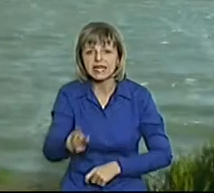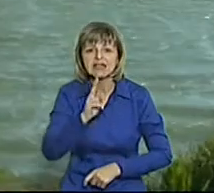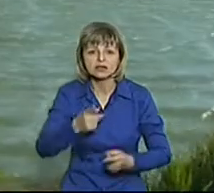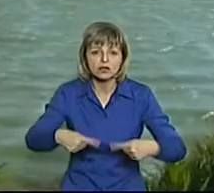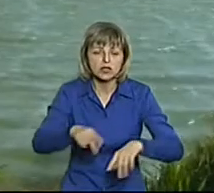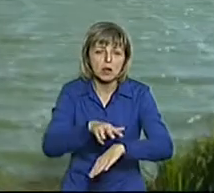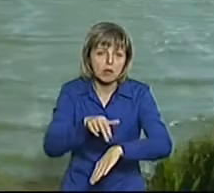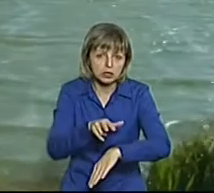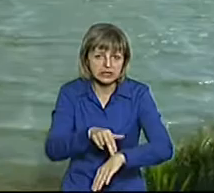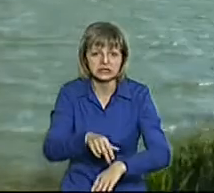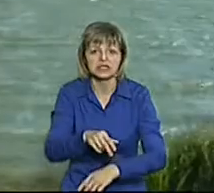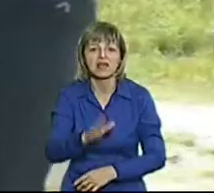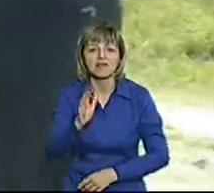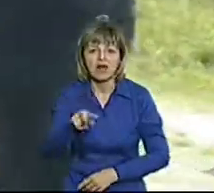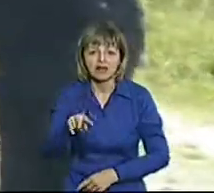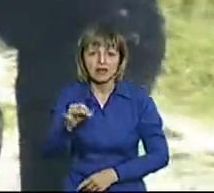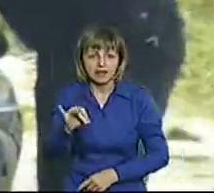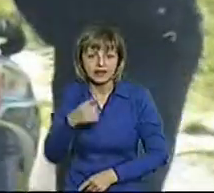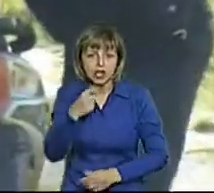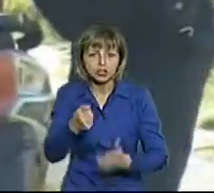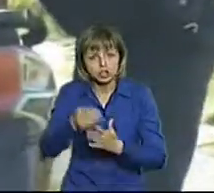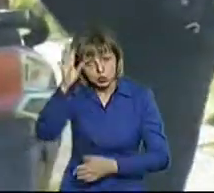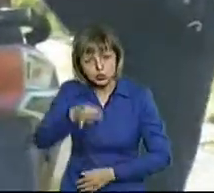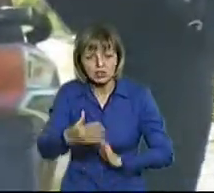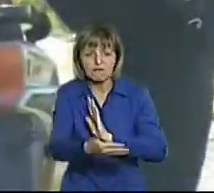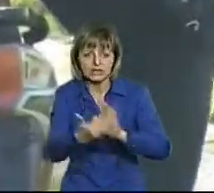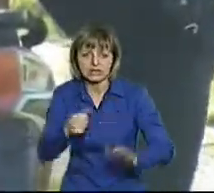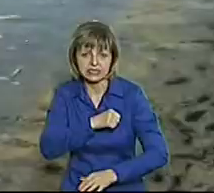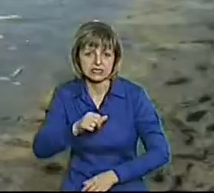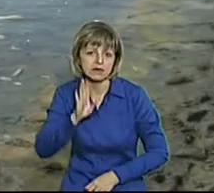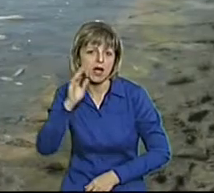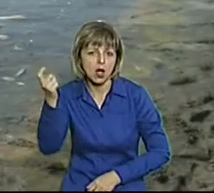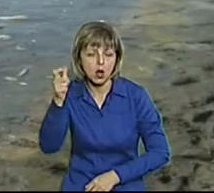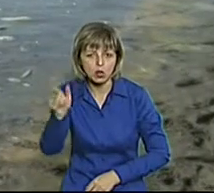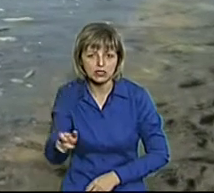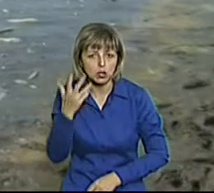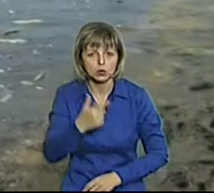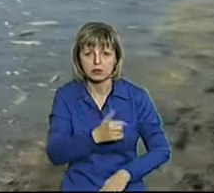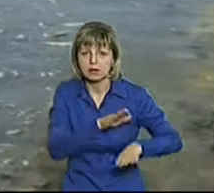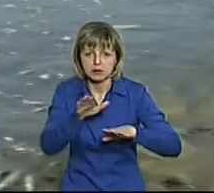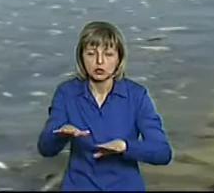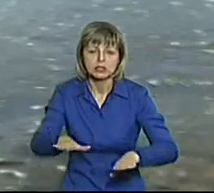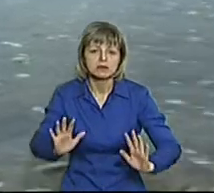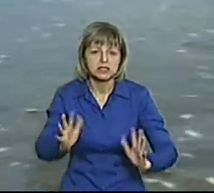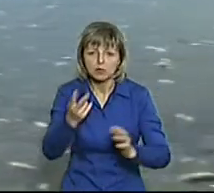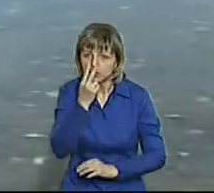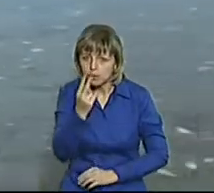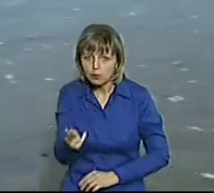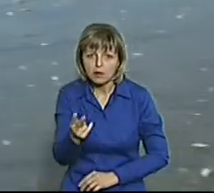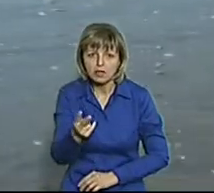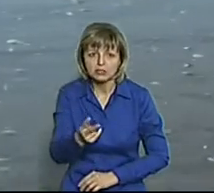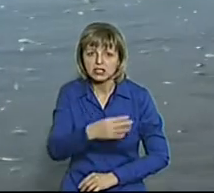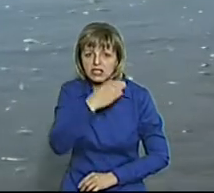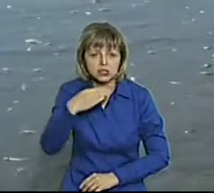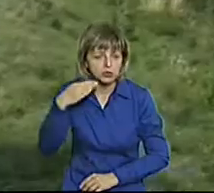відділу поліції Валерій Лук'янчук. Каже, до ставків його викликала орендарка. Коли ми приїхали на місце події, побачили